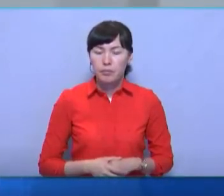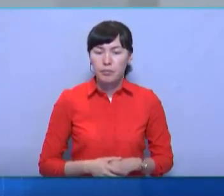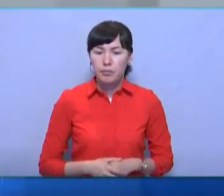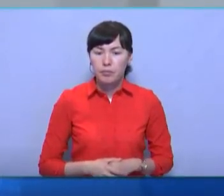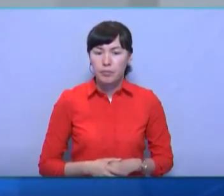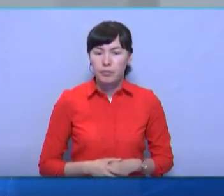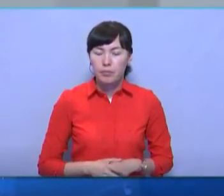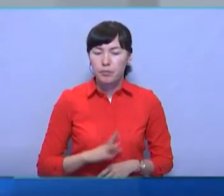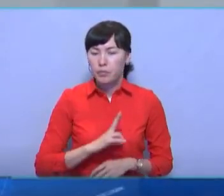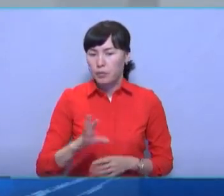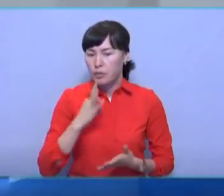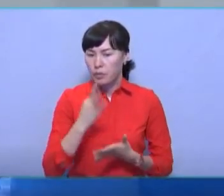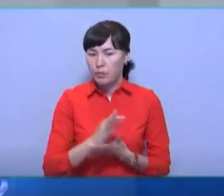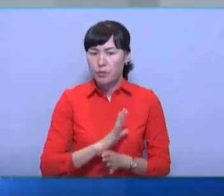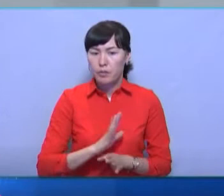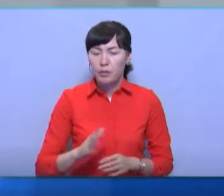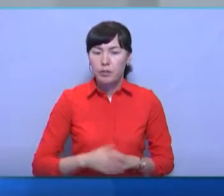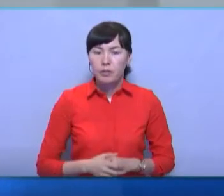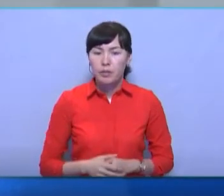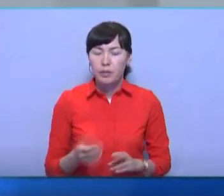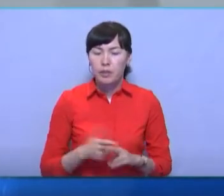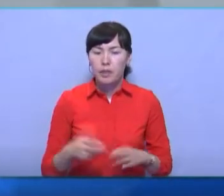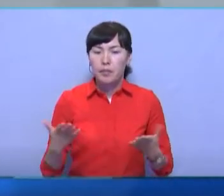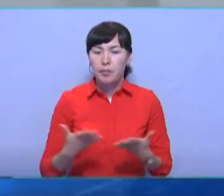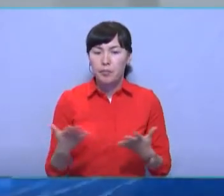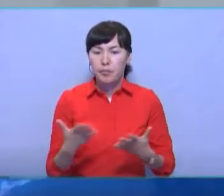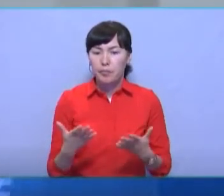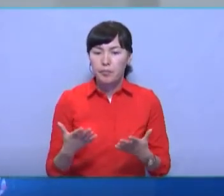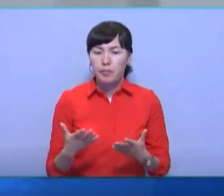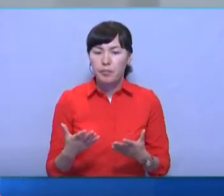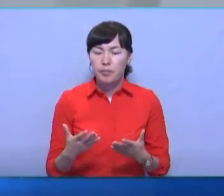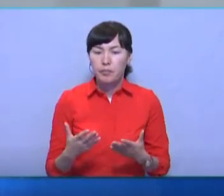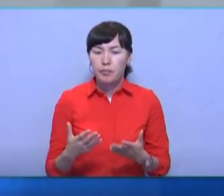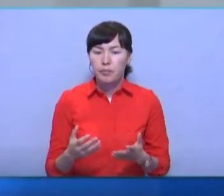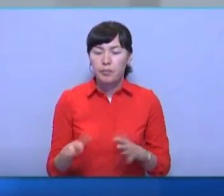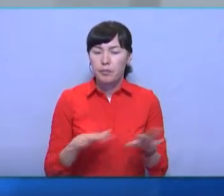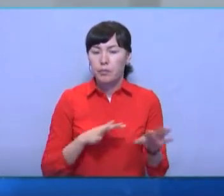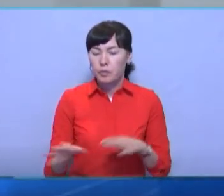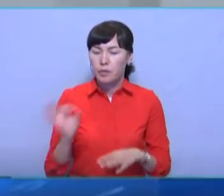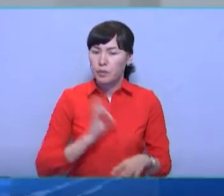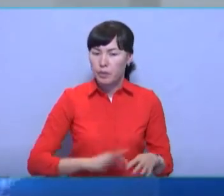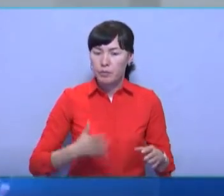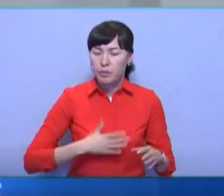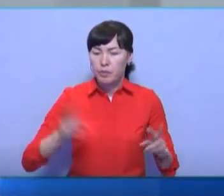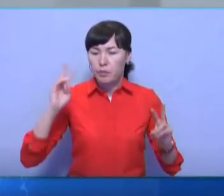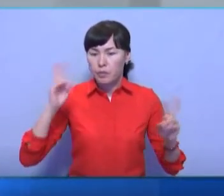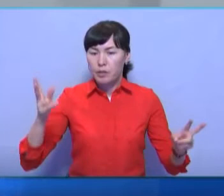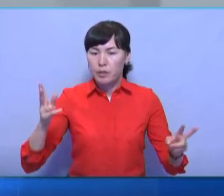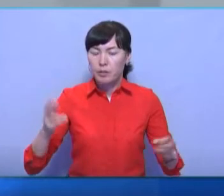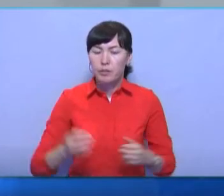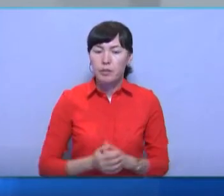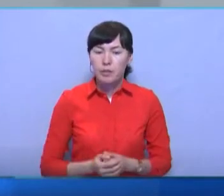Ешкім жауап бере алмады осы үшін. Соған қандай бүгінгі шаралар қолданып жатыр. Мүмкін біз білмей жатырмыз істеп жатқан